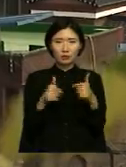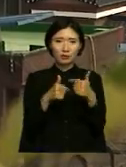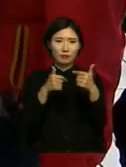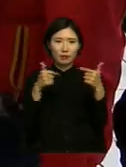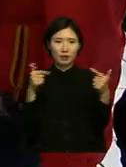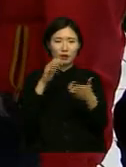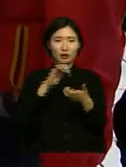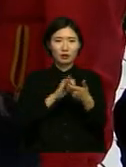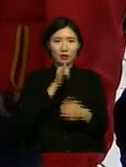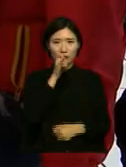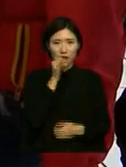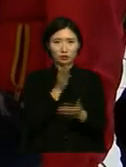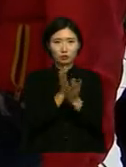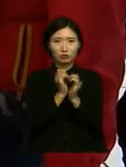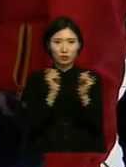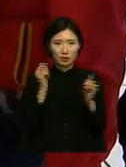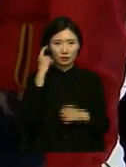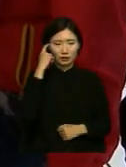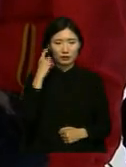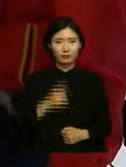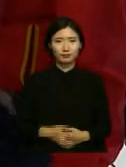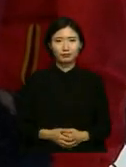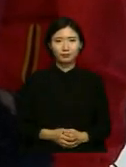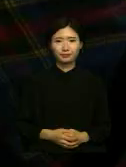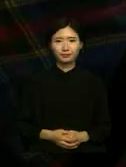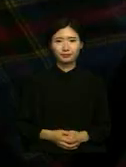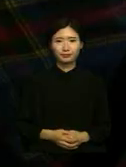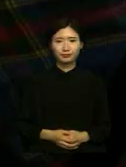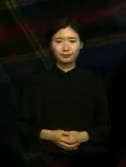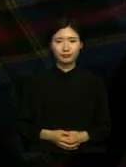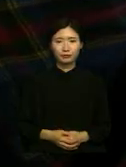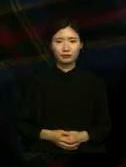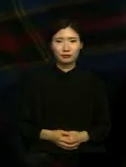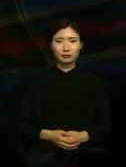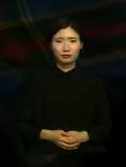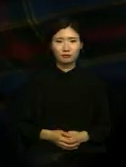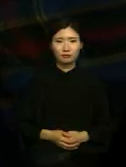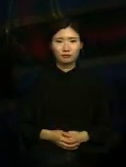전문가들의 의견입니다 딜라이트 서울 경기 케이블 tv 신승훈 입니다